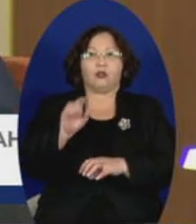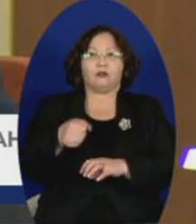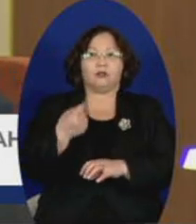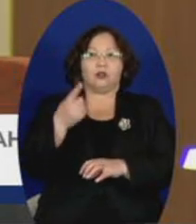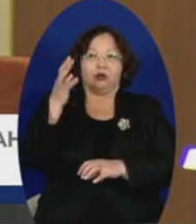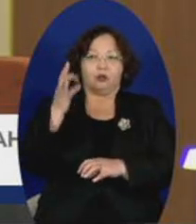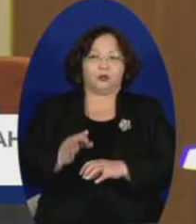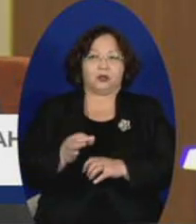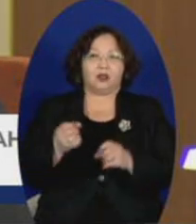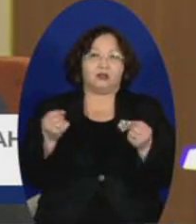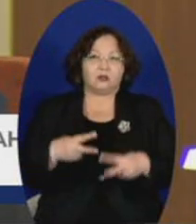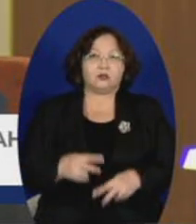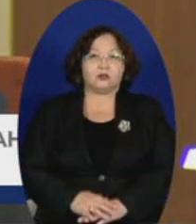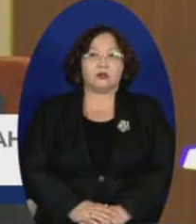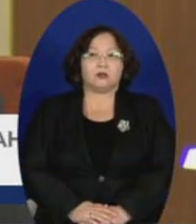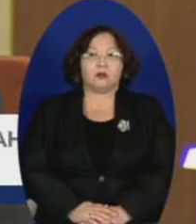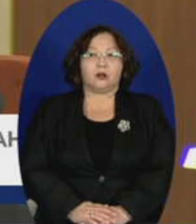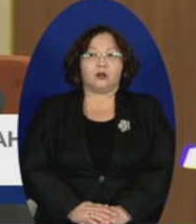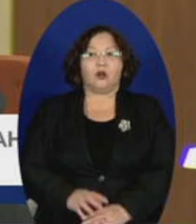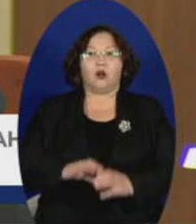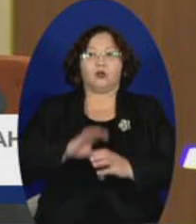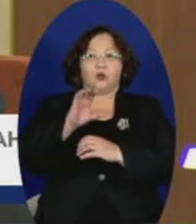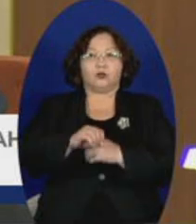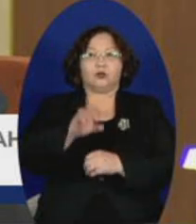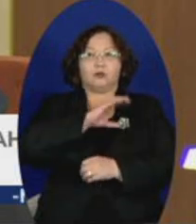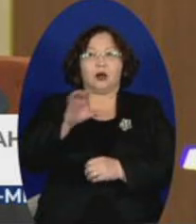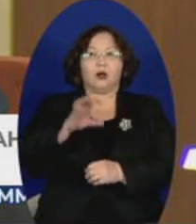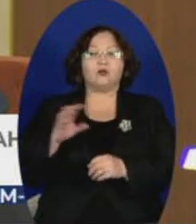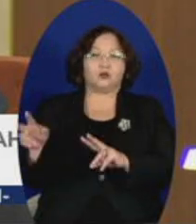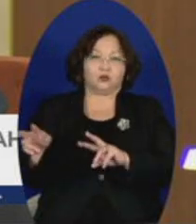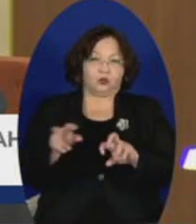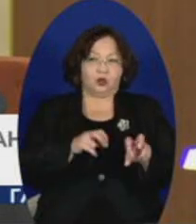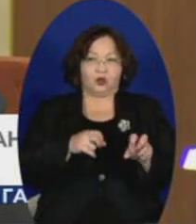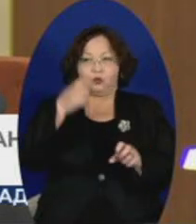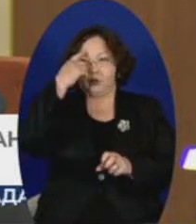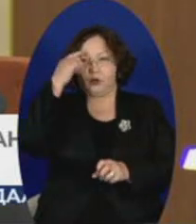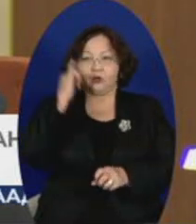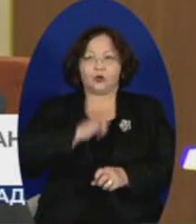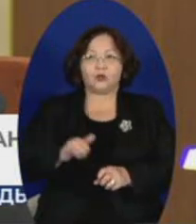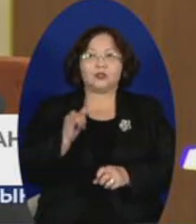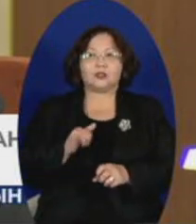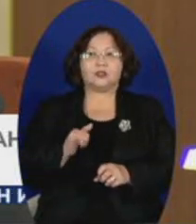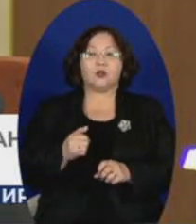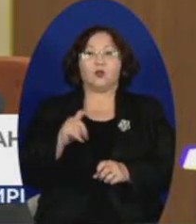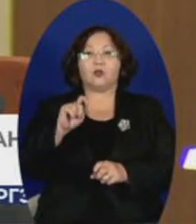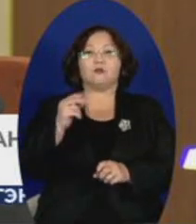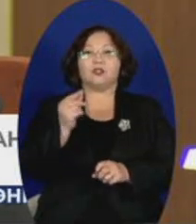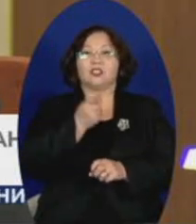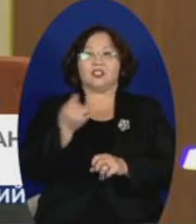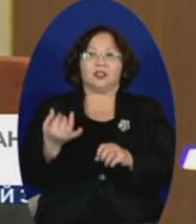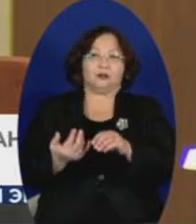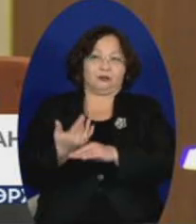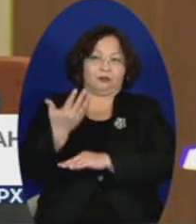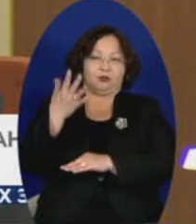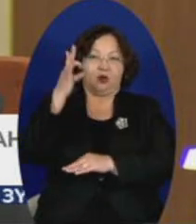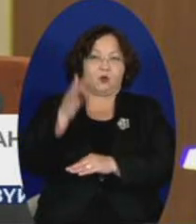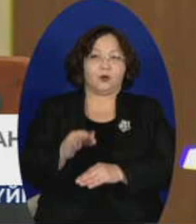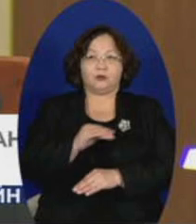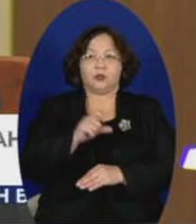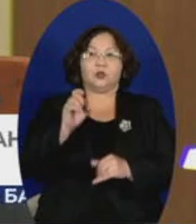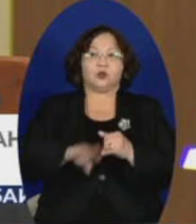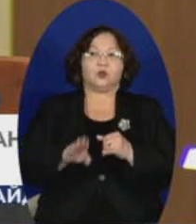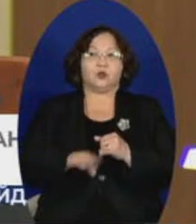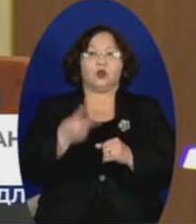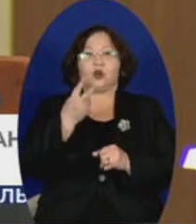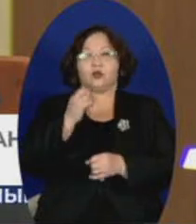эзэлж байт юм а. Олон улсын байгууллагын судалгаагаар Монгол улсын ялгуулж буй хүлэмжийн хин хэмжээ сүүлийн